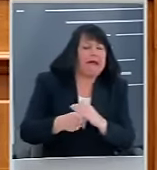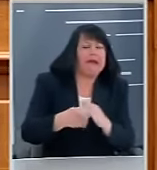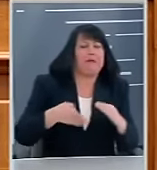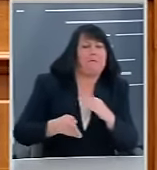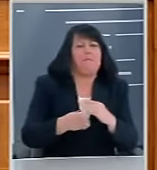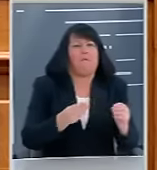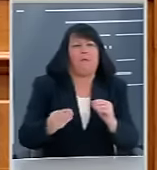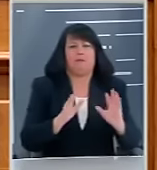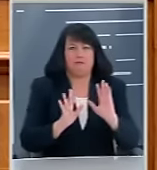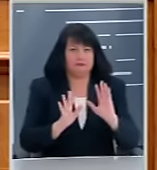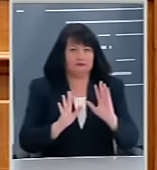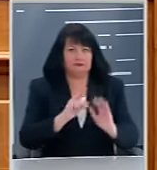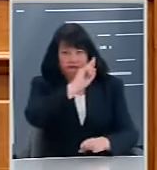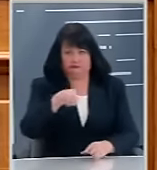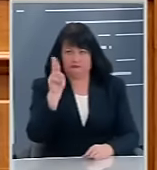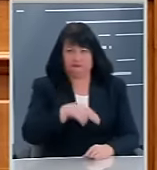βάσει της